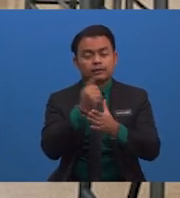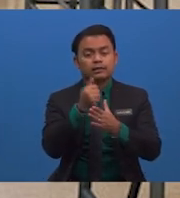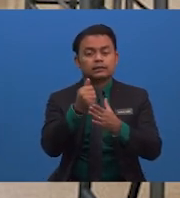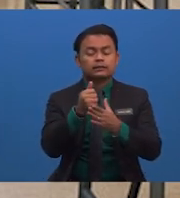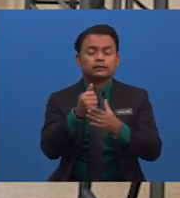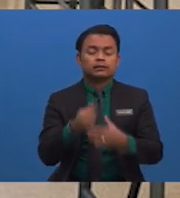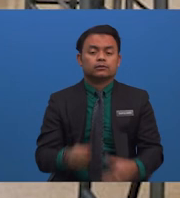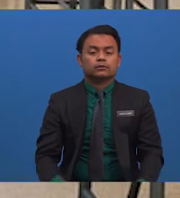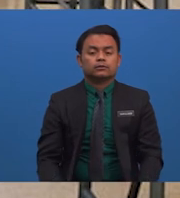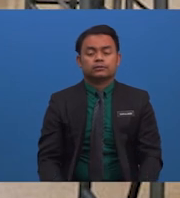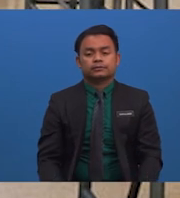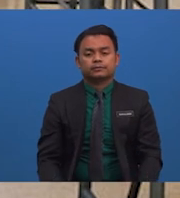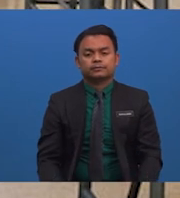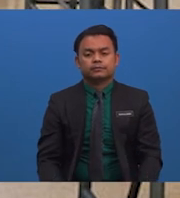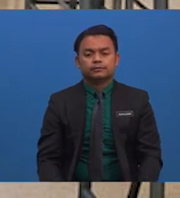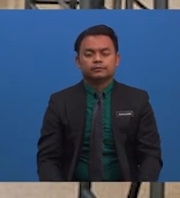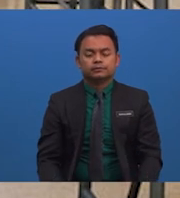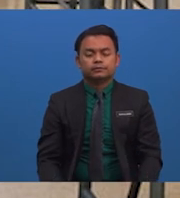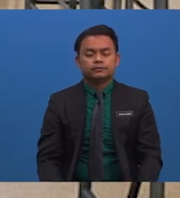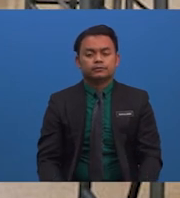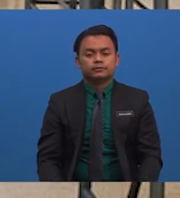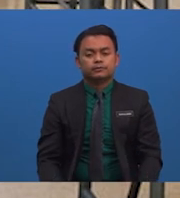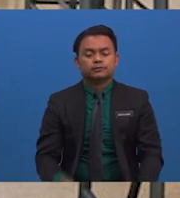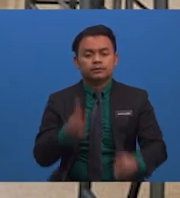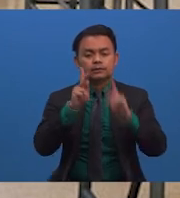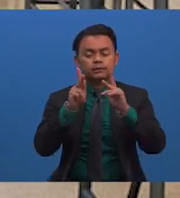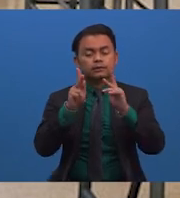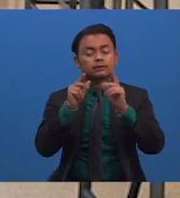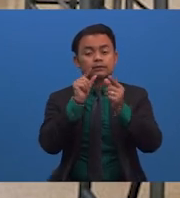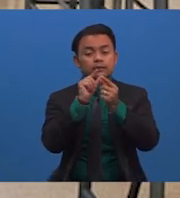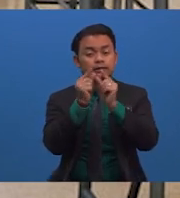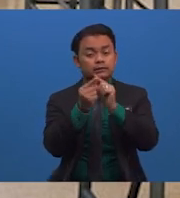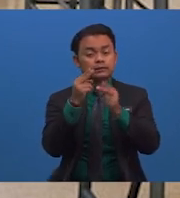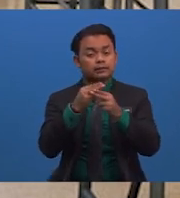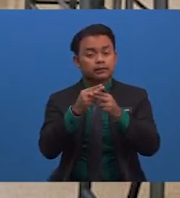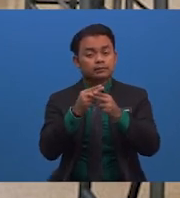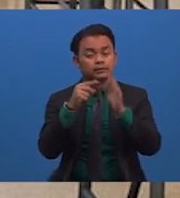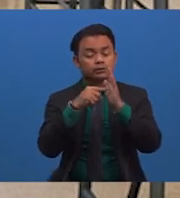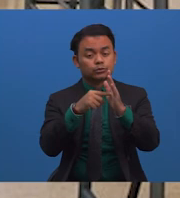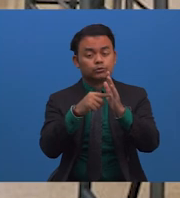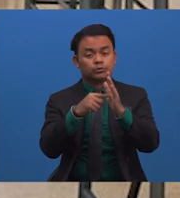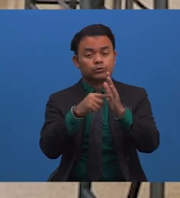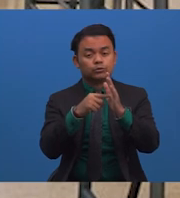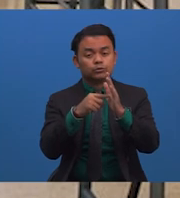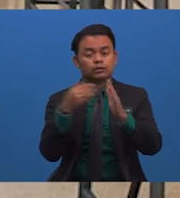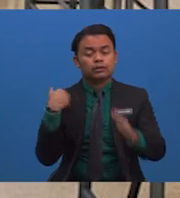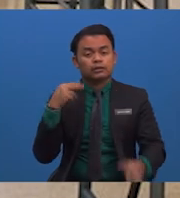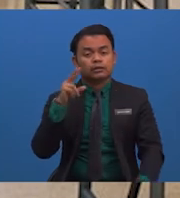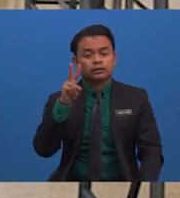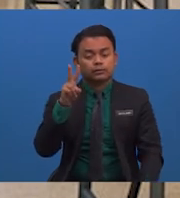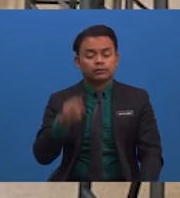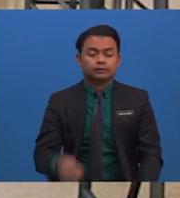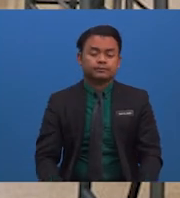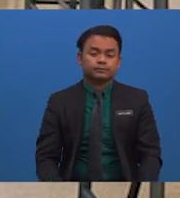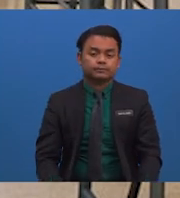dua, iaitu kata ganti nama tunjuk umum dan kata ganti nama tunjuk